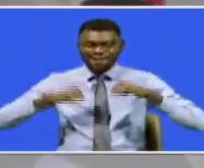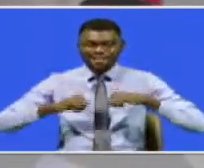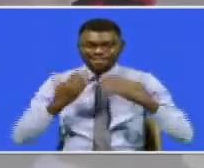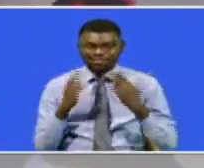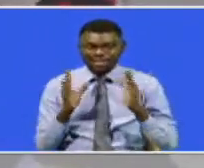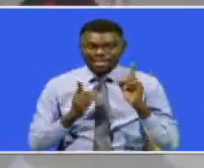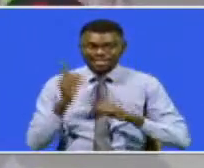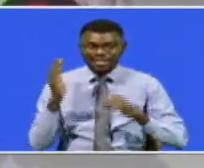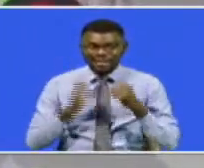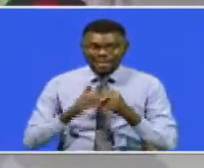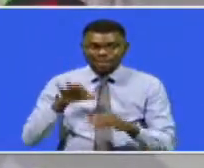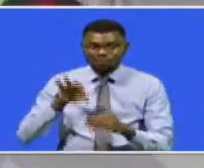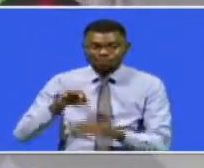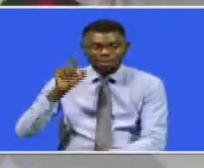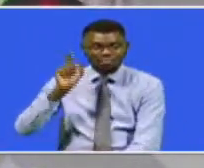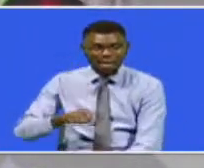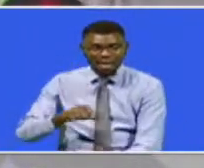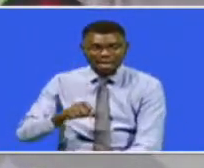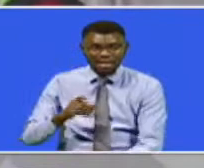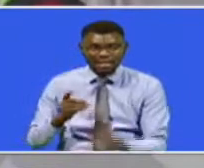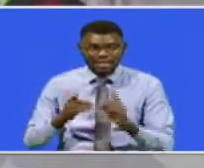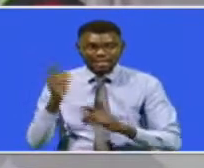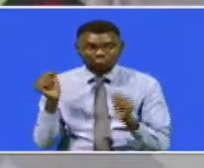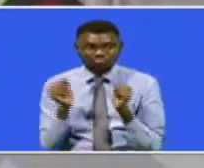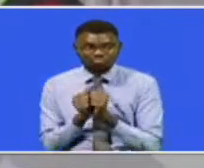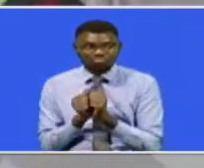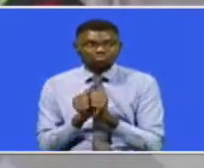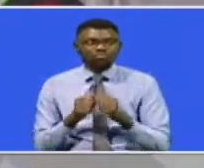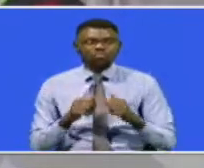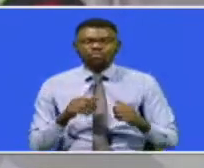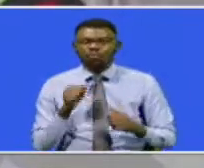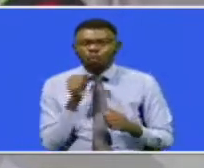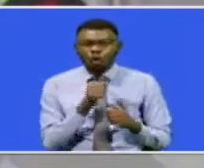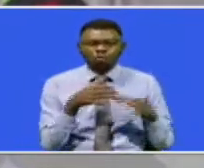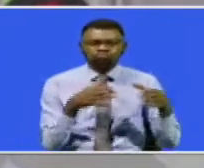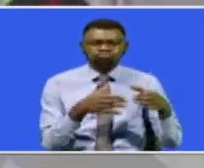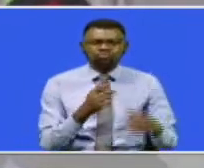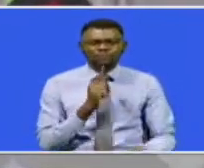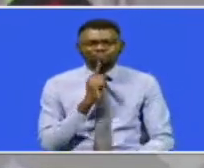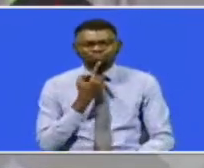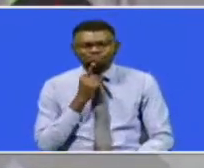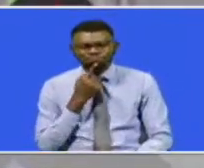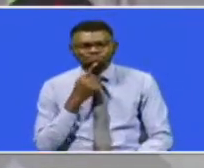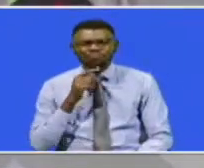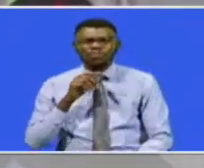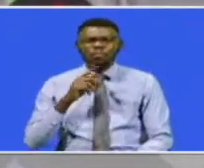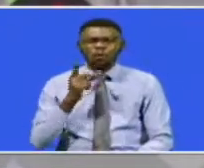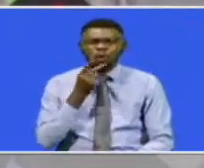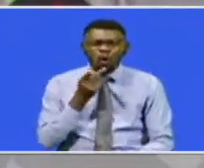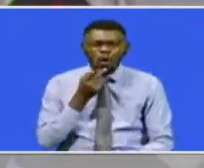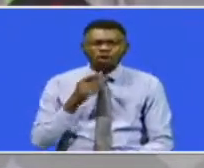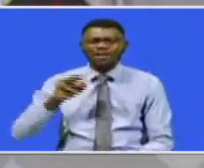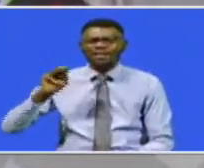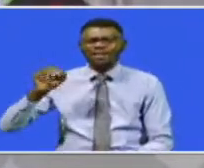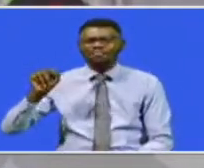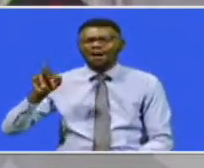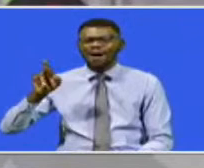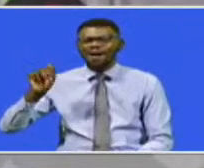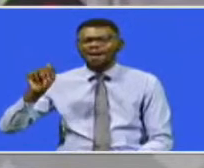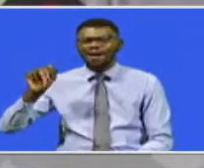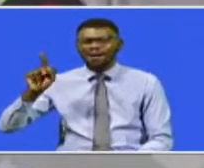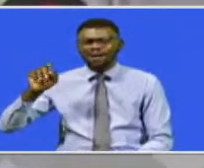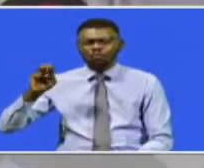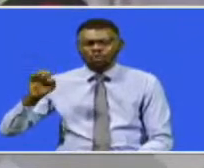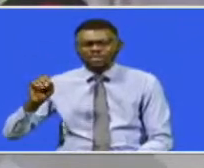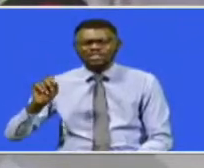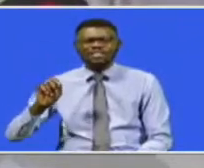9 tunapiga kura. Tarehe 10 wazee wote wa Turkana, Pokot, Marakwet na wale wote